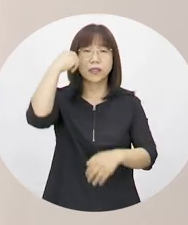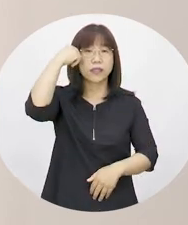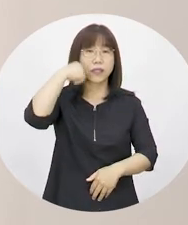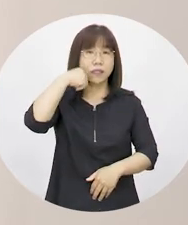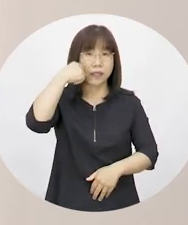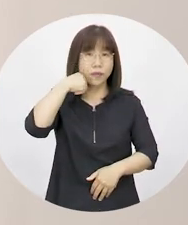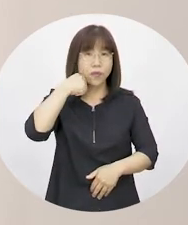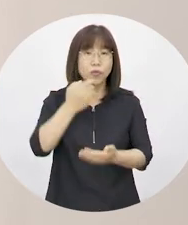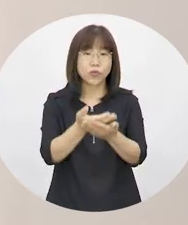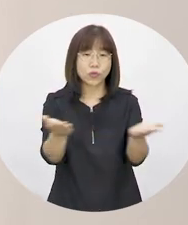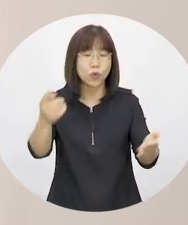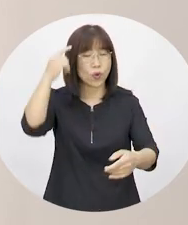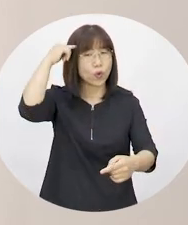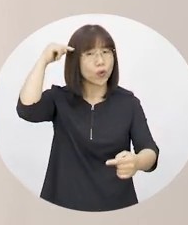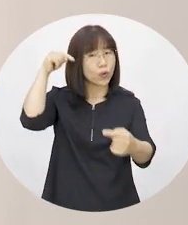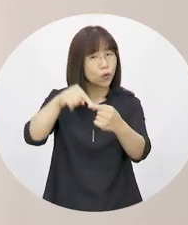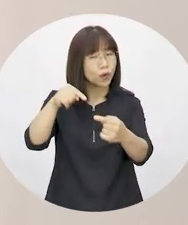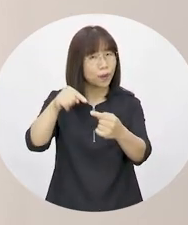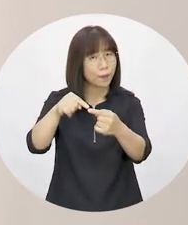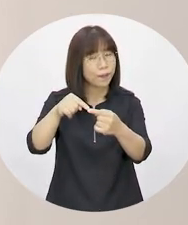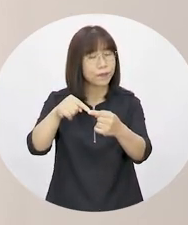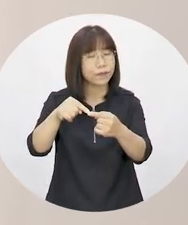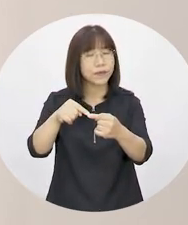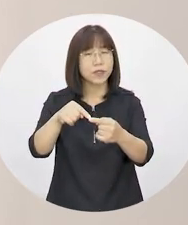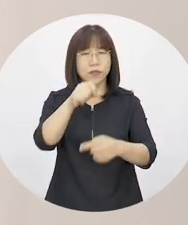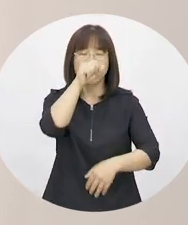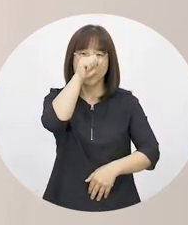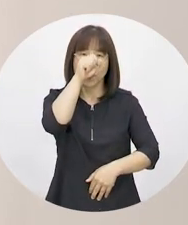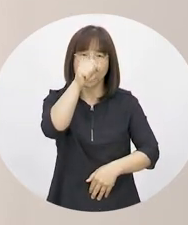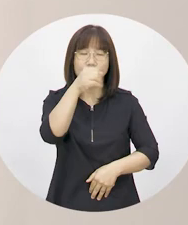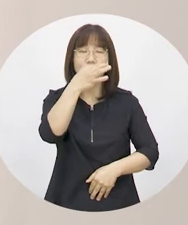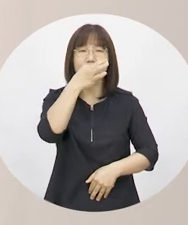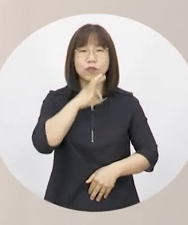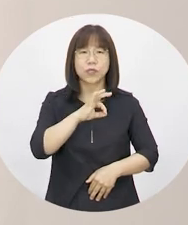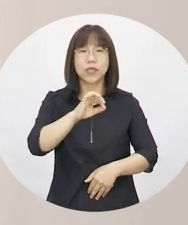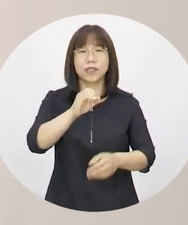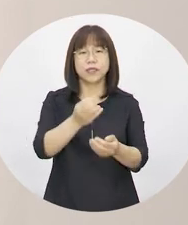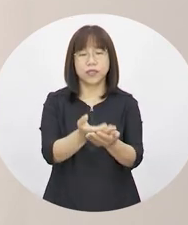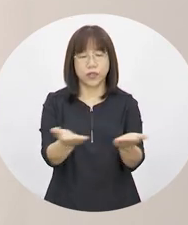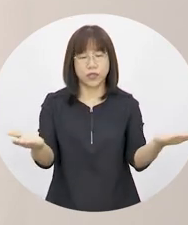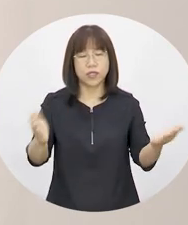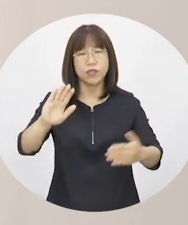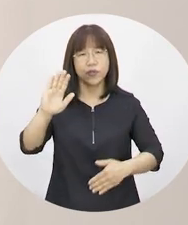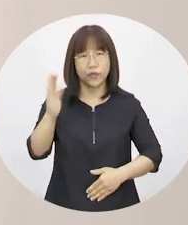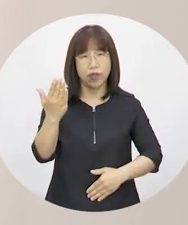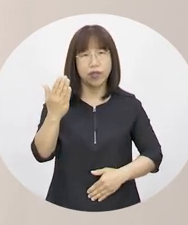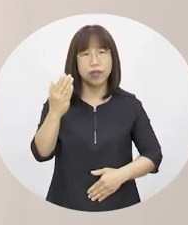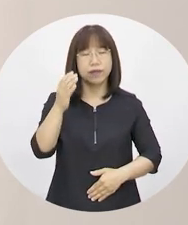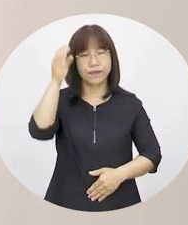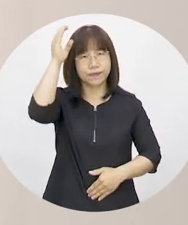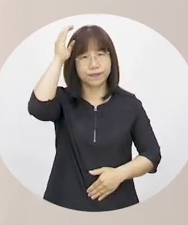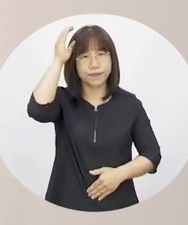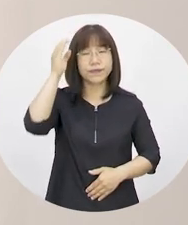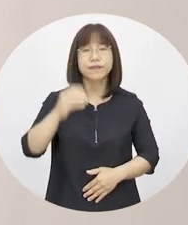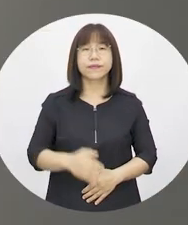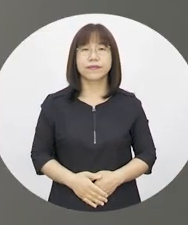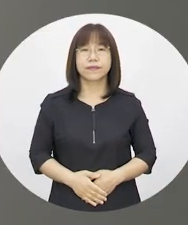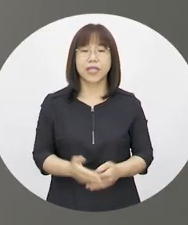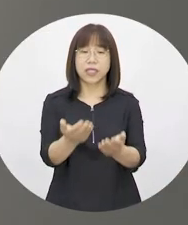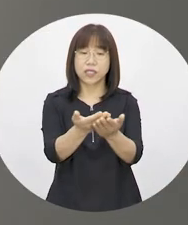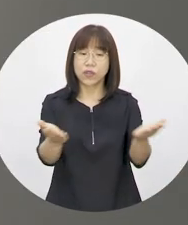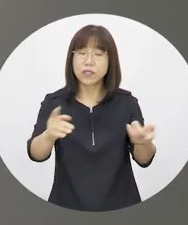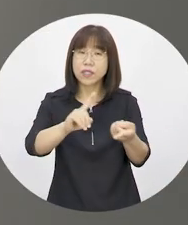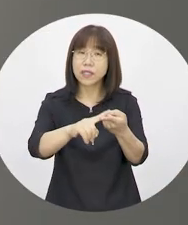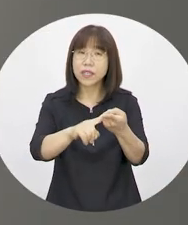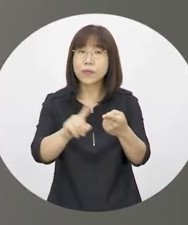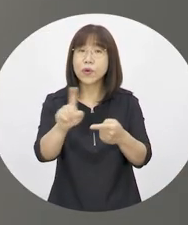것을 느끼고 공감해 볼 수 있는 뜻깊은 전시가 될 것입니다.